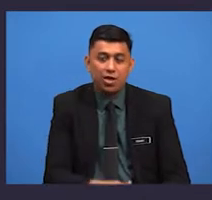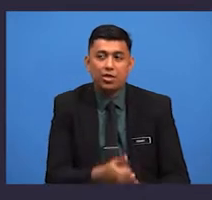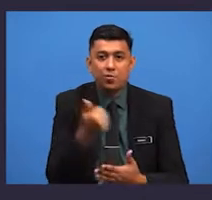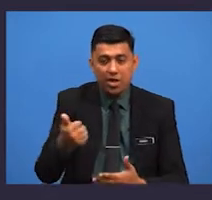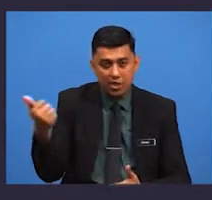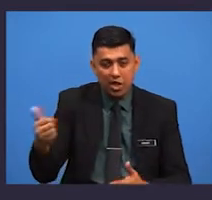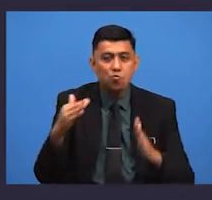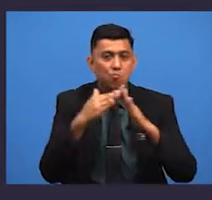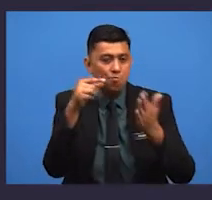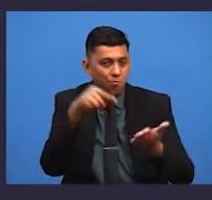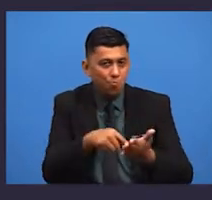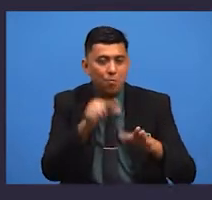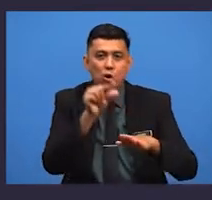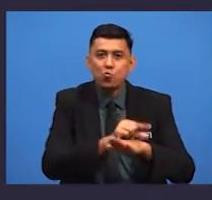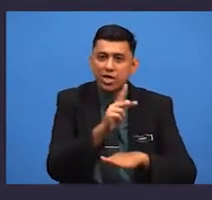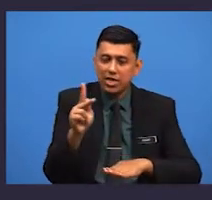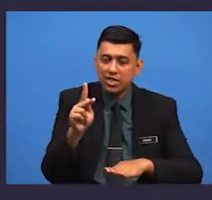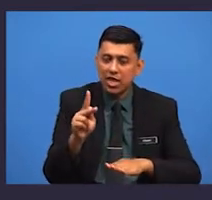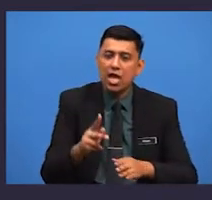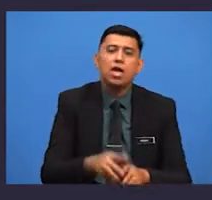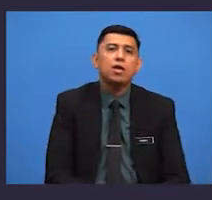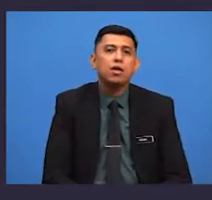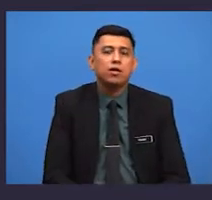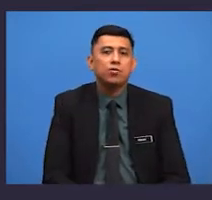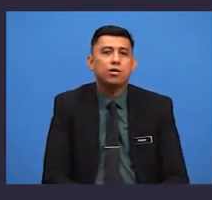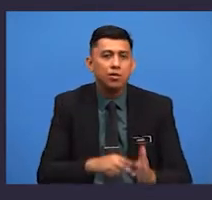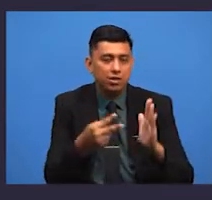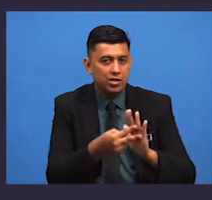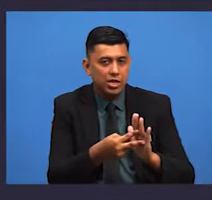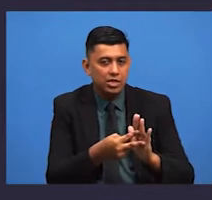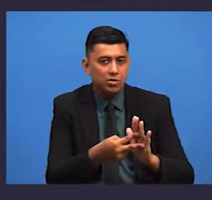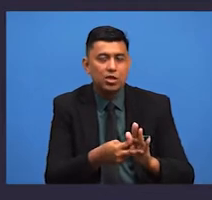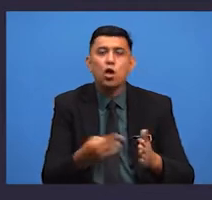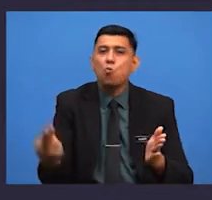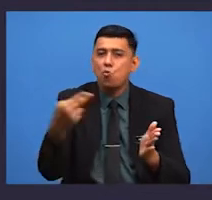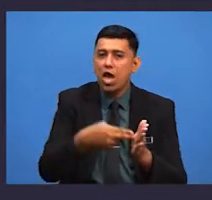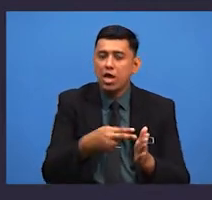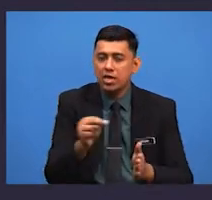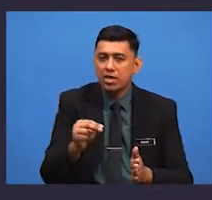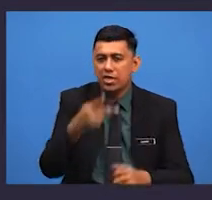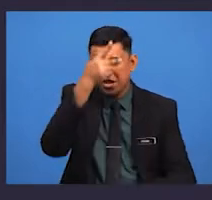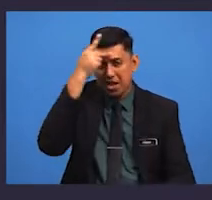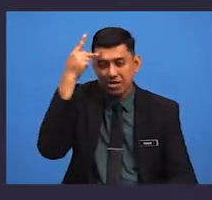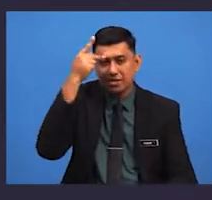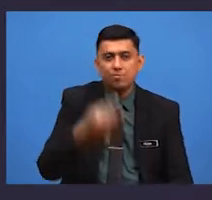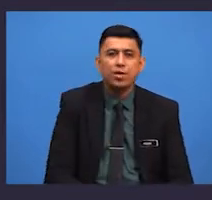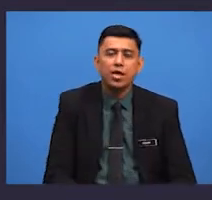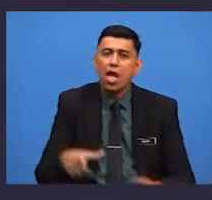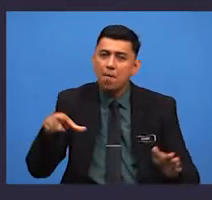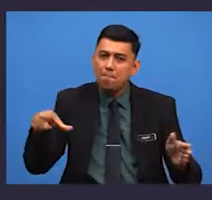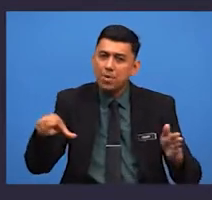Ketiga-tiga peralatan rumah ini menggunakan konsep struktur kawalan ulangan